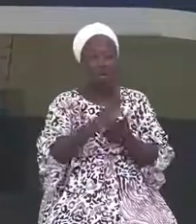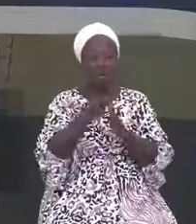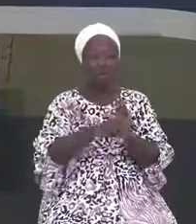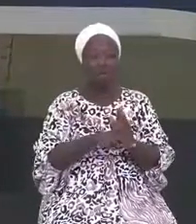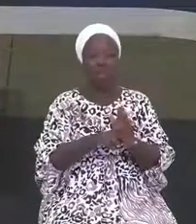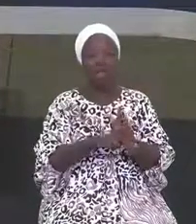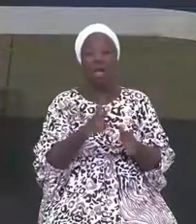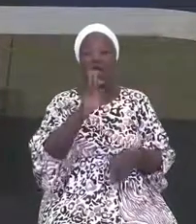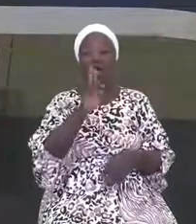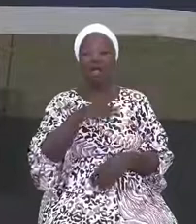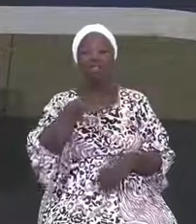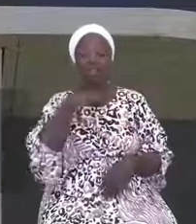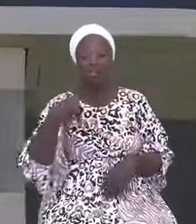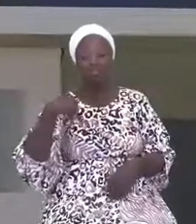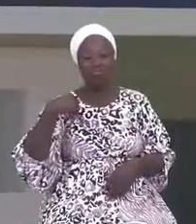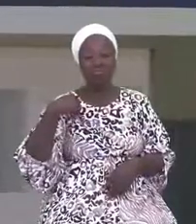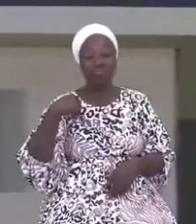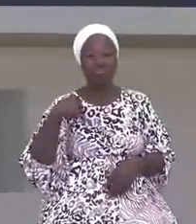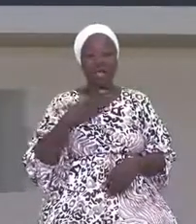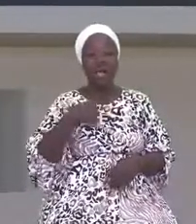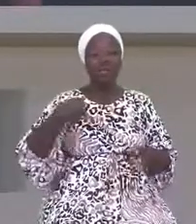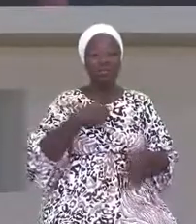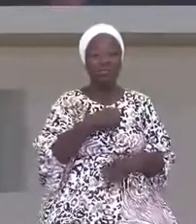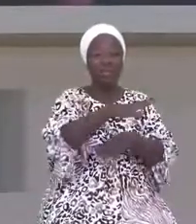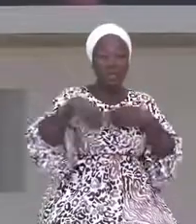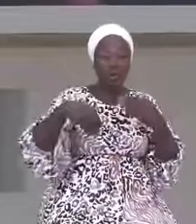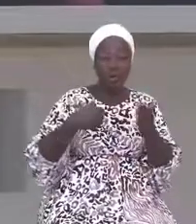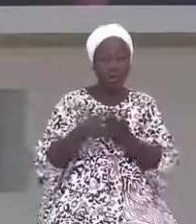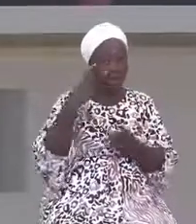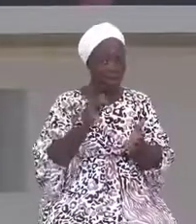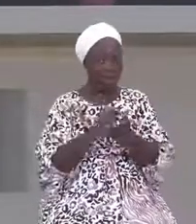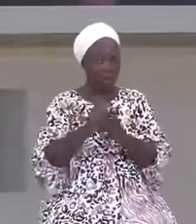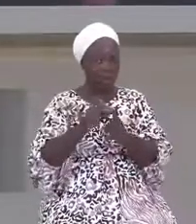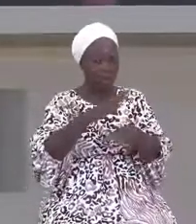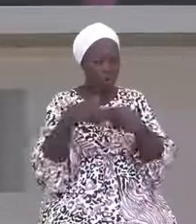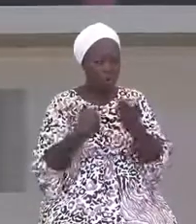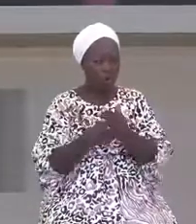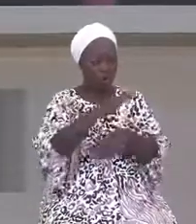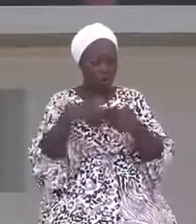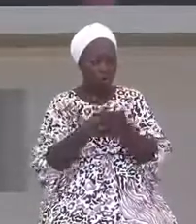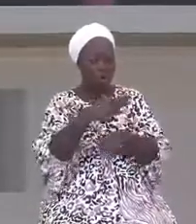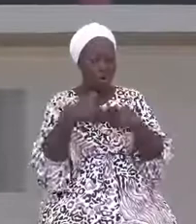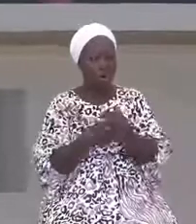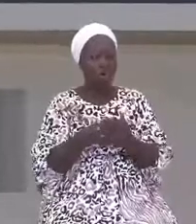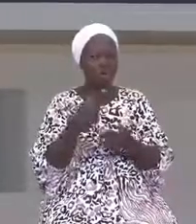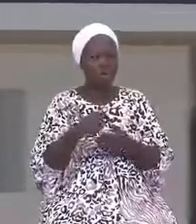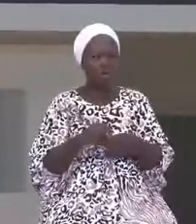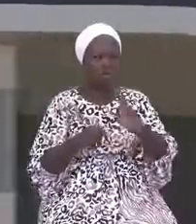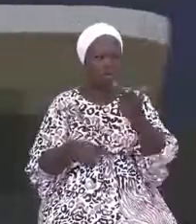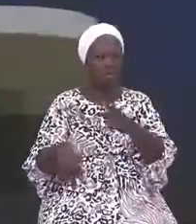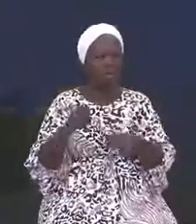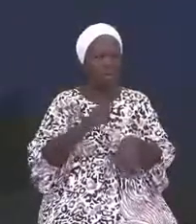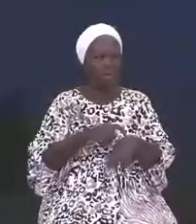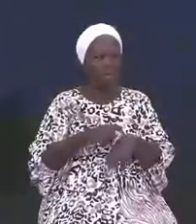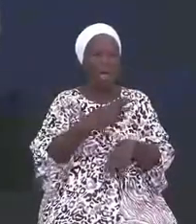souillé nous sommes tous flétris voyez cela nous sommes tous tous tous la troisième fois nous sommes